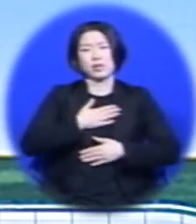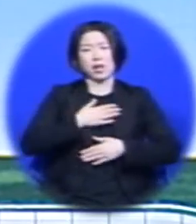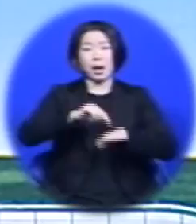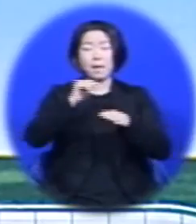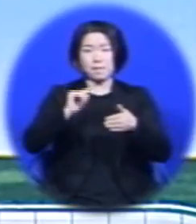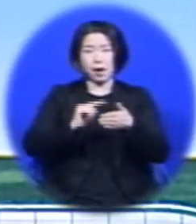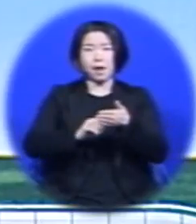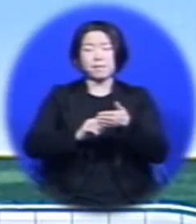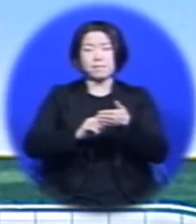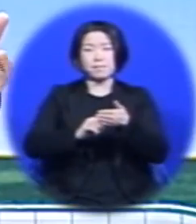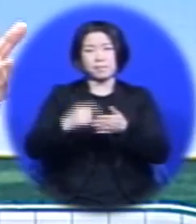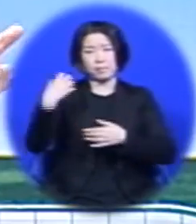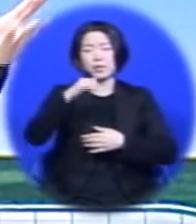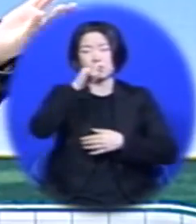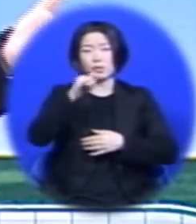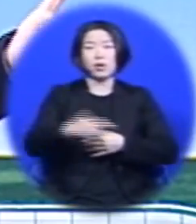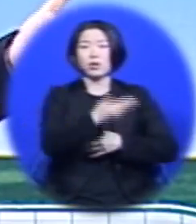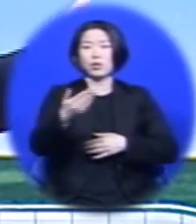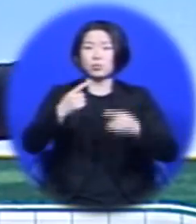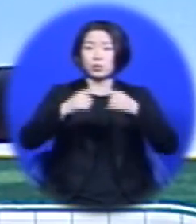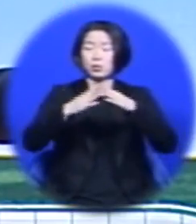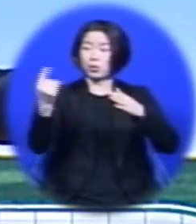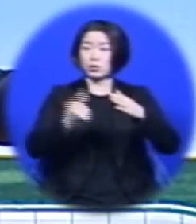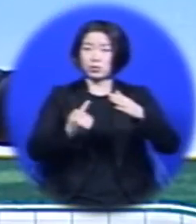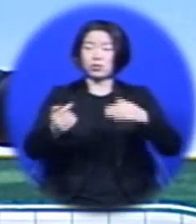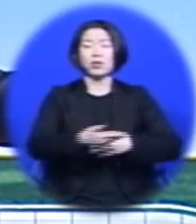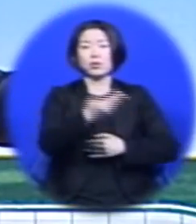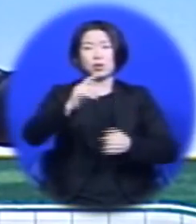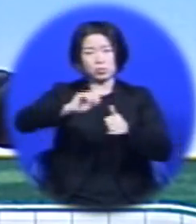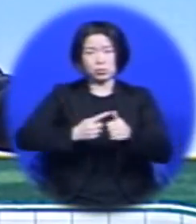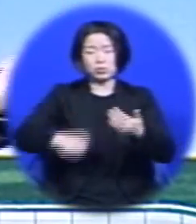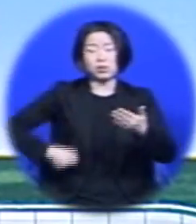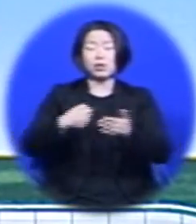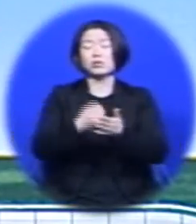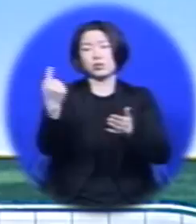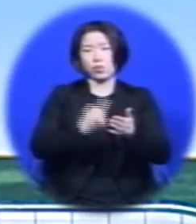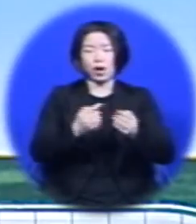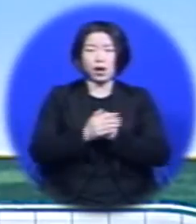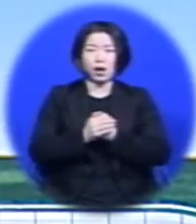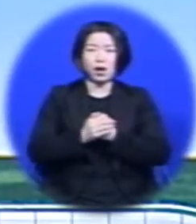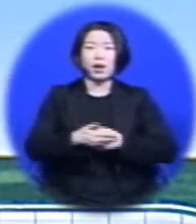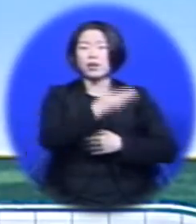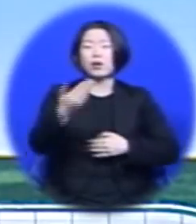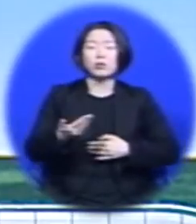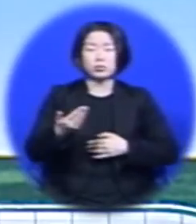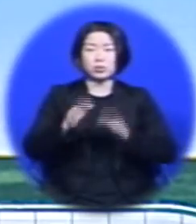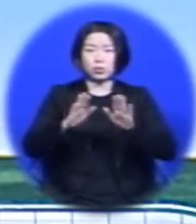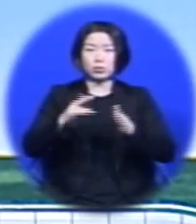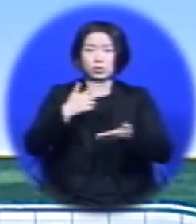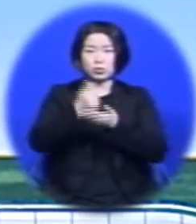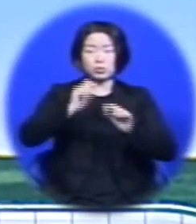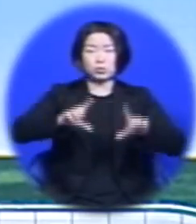오늘 교외 싱거 여러분이 결정 해서 오신 겁니다 여러분이 오늘 주일 예배 드리려고 결단 해서